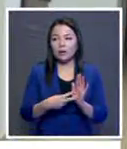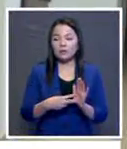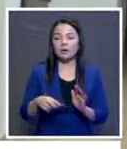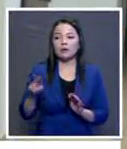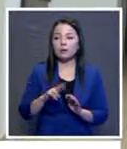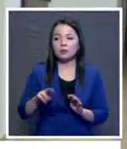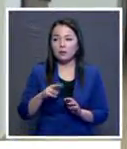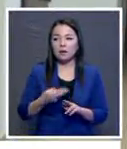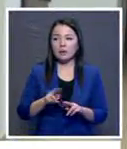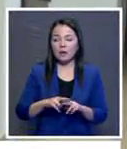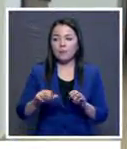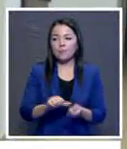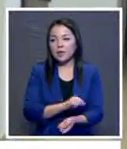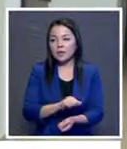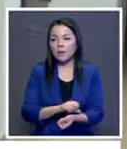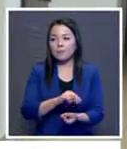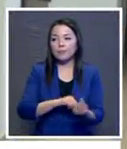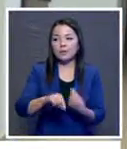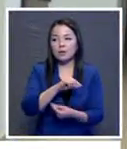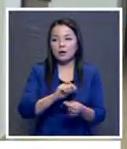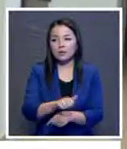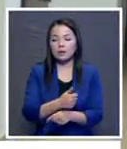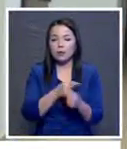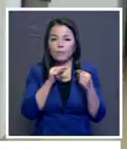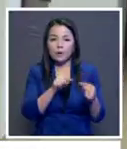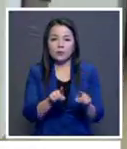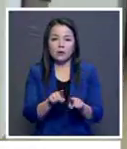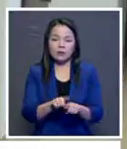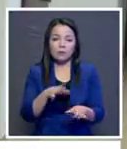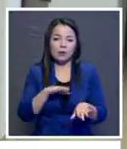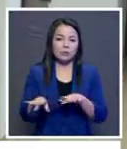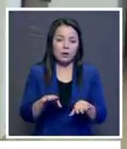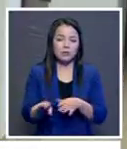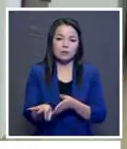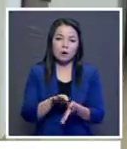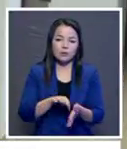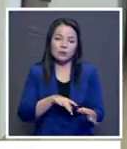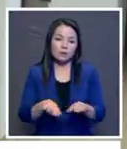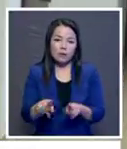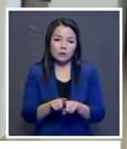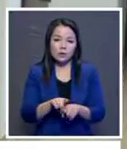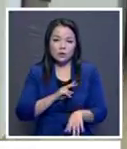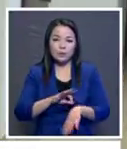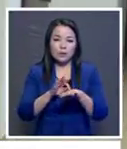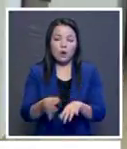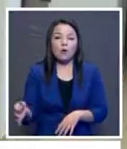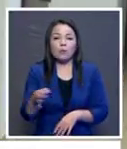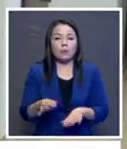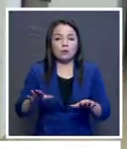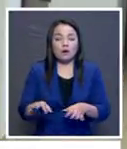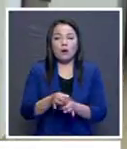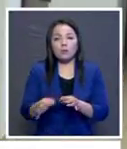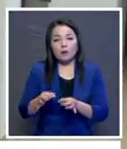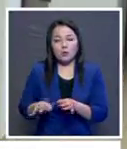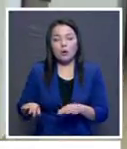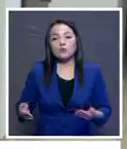года. 7 қаңтарда есірткі бизнесіне қарсы күрес басқармасының қызметкерлері жүргізген жедел алдын алу шаралар кезінде облысымыздағы аудандардың